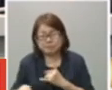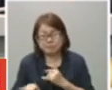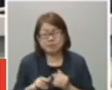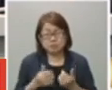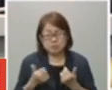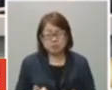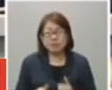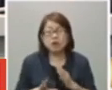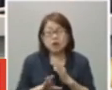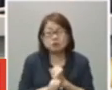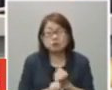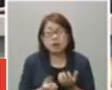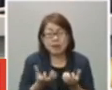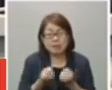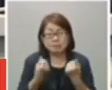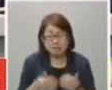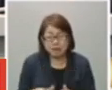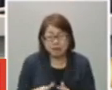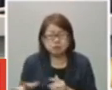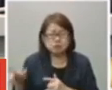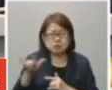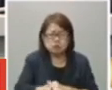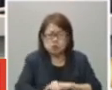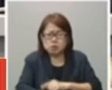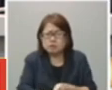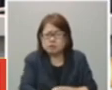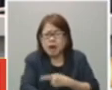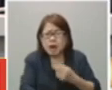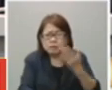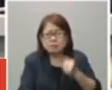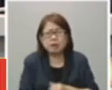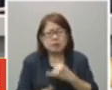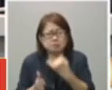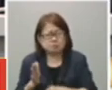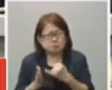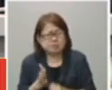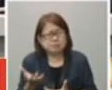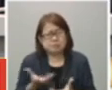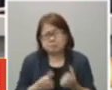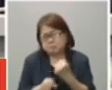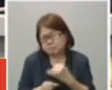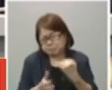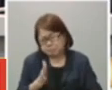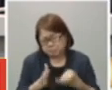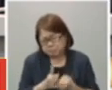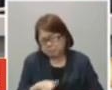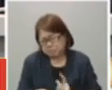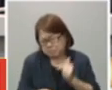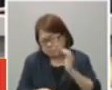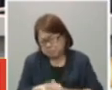ไปรับนะครับที่มันไปช้าก็บกพร่องผิดพลาดไร้ประสิทธิภาพและไม่ฉลาด